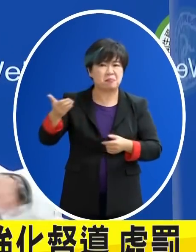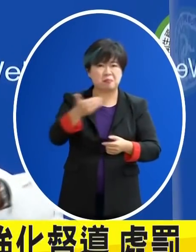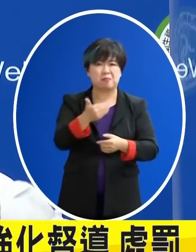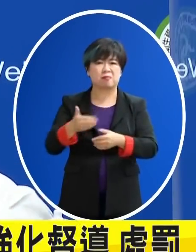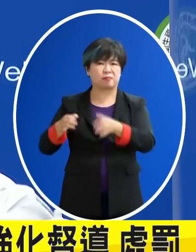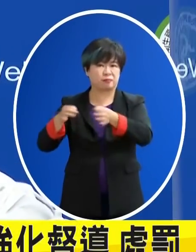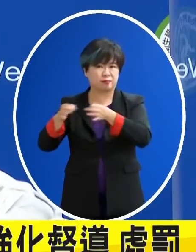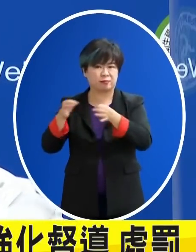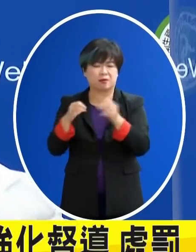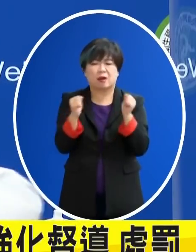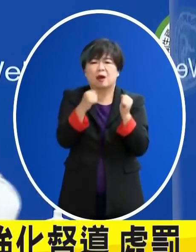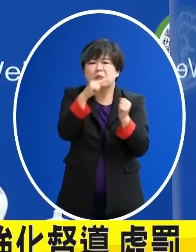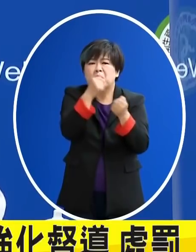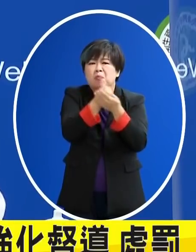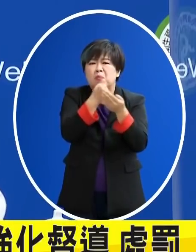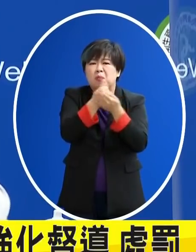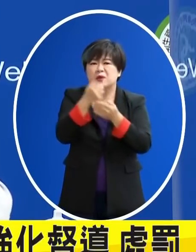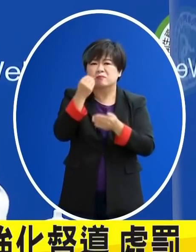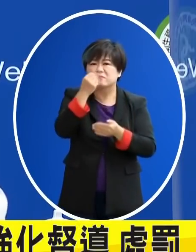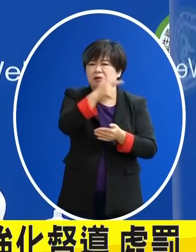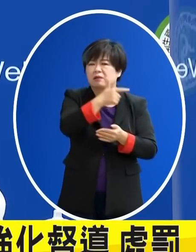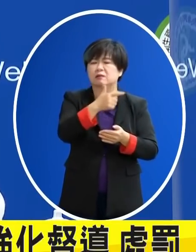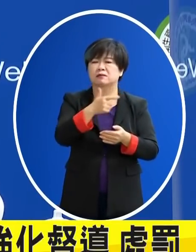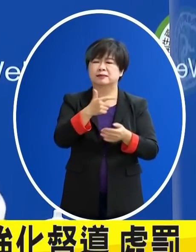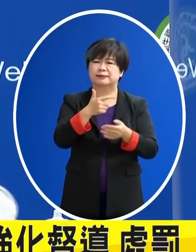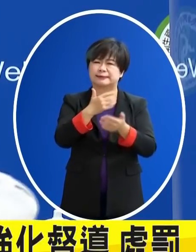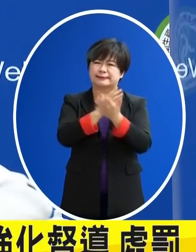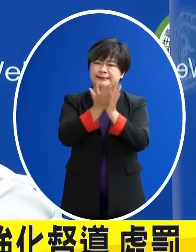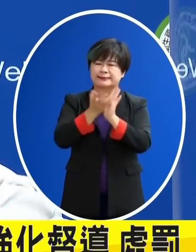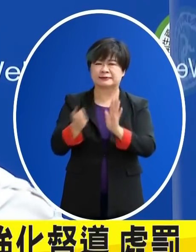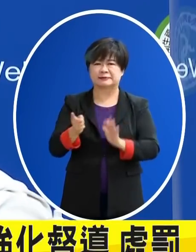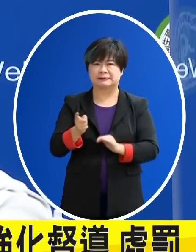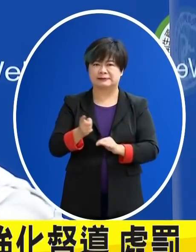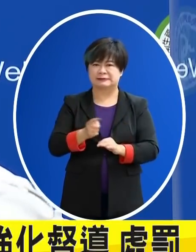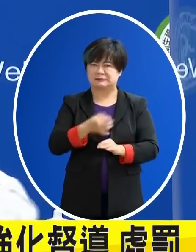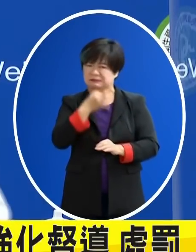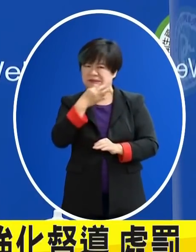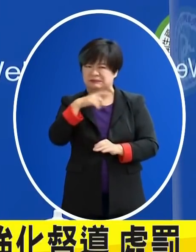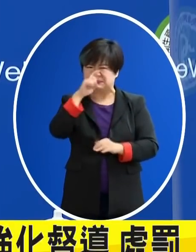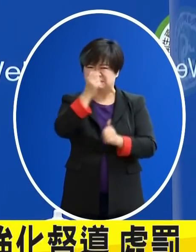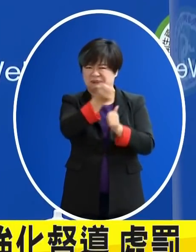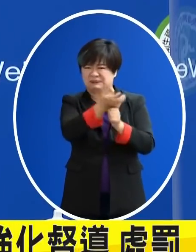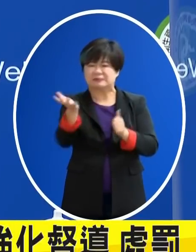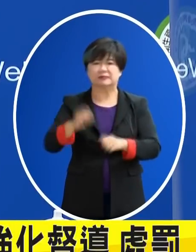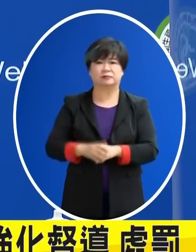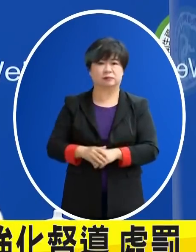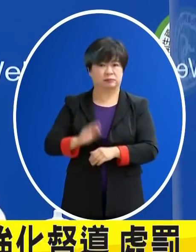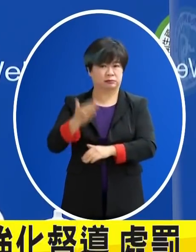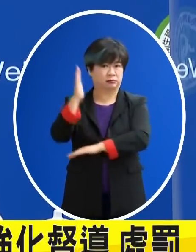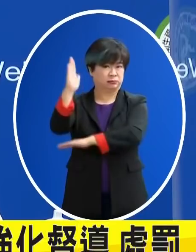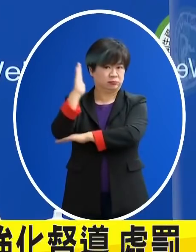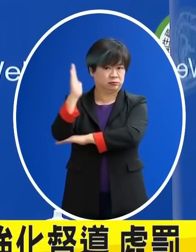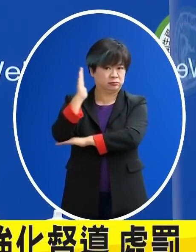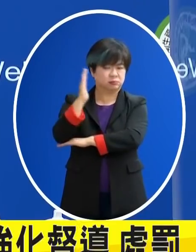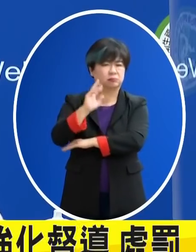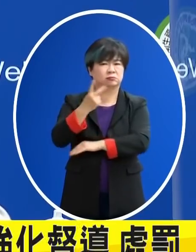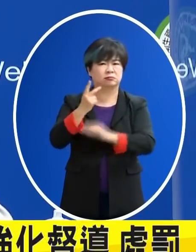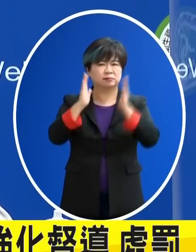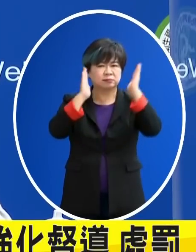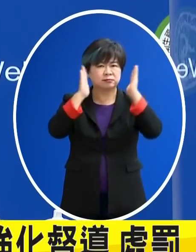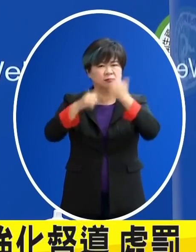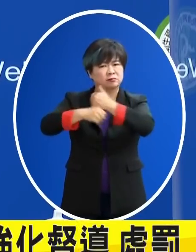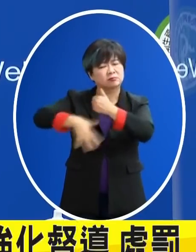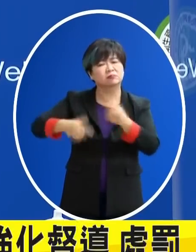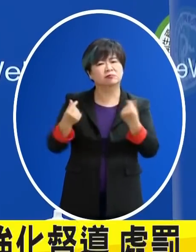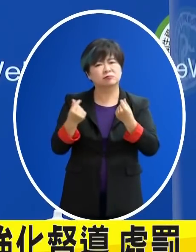是冷冻食品啦，有相关的一个传染，不过在官方或是在一个正式的组织，不管是世